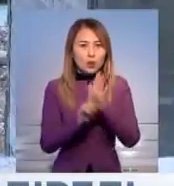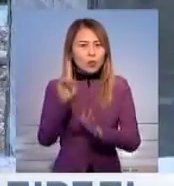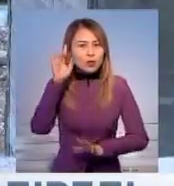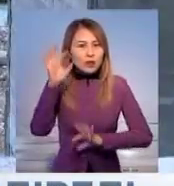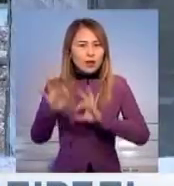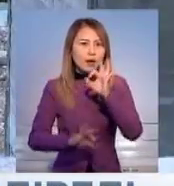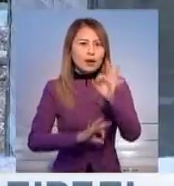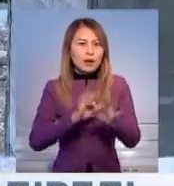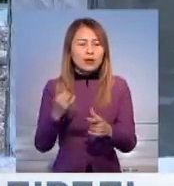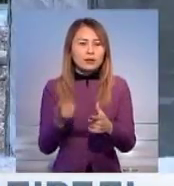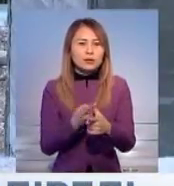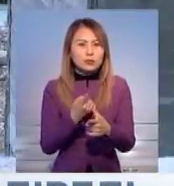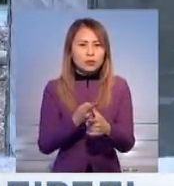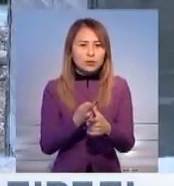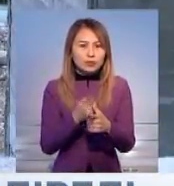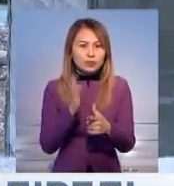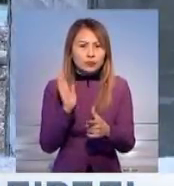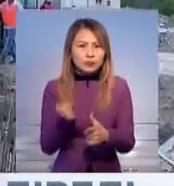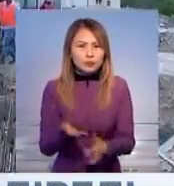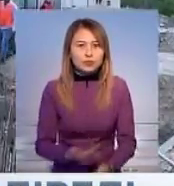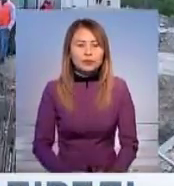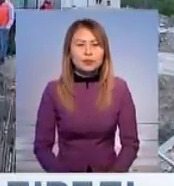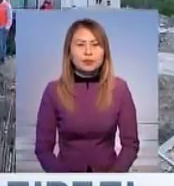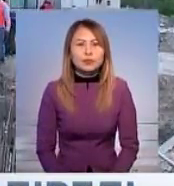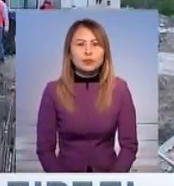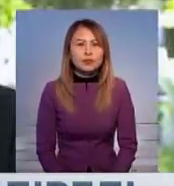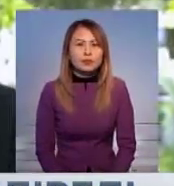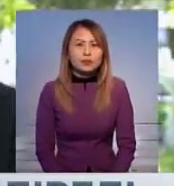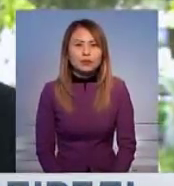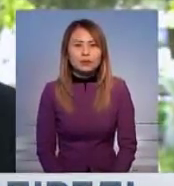деген тәуелділіктен арылтатын болады.